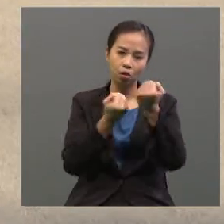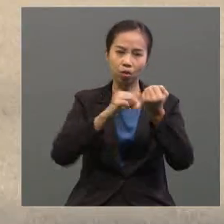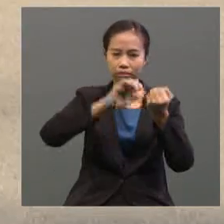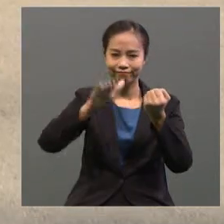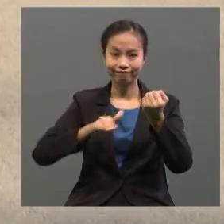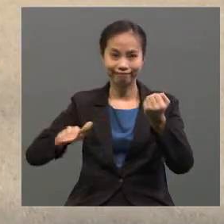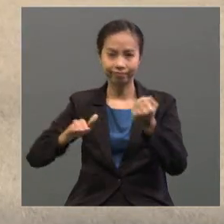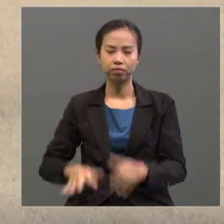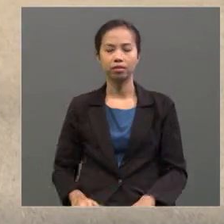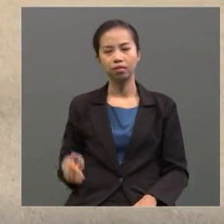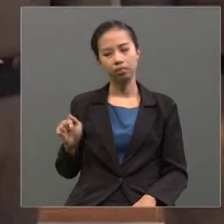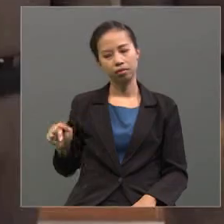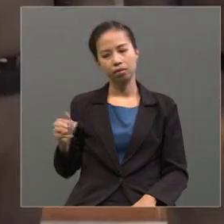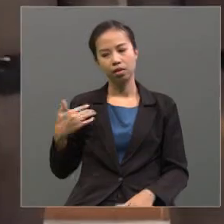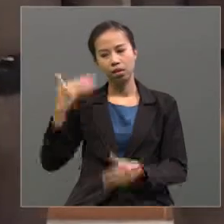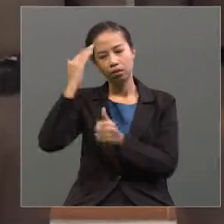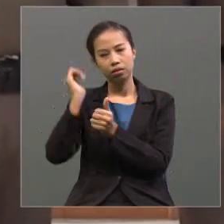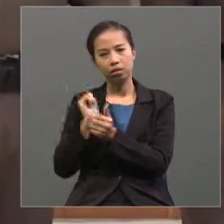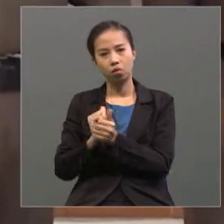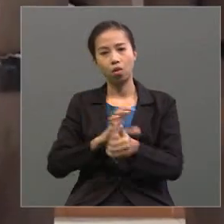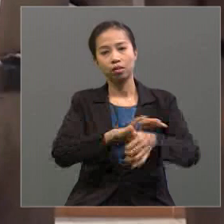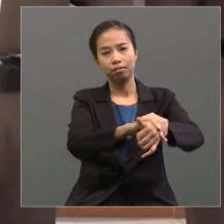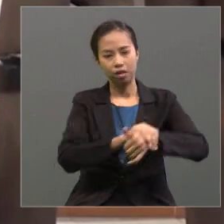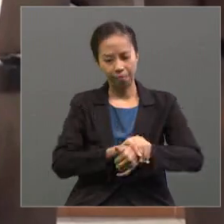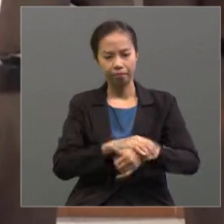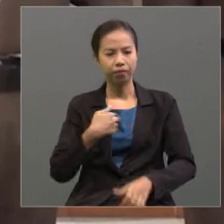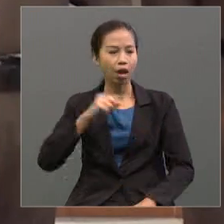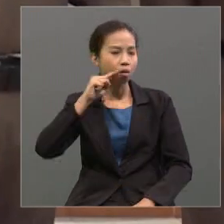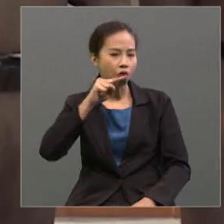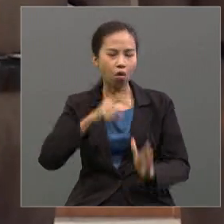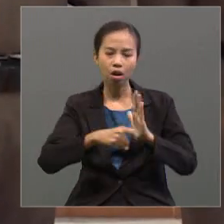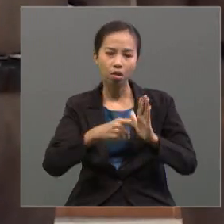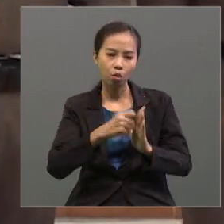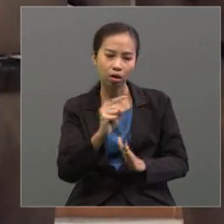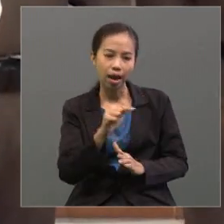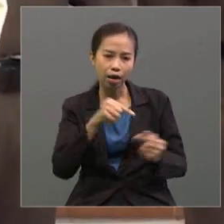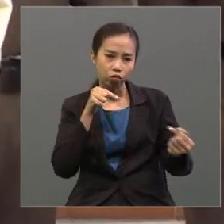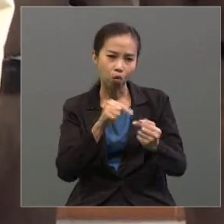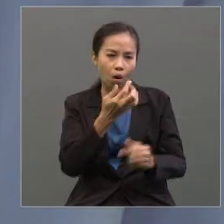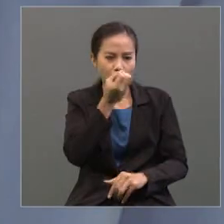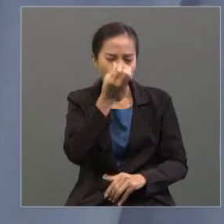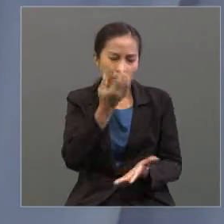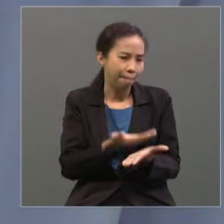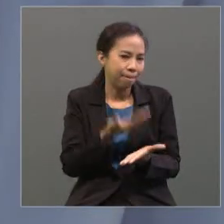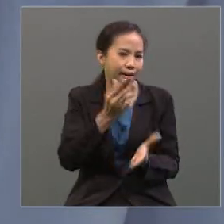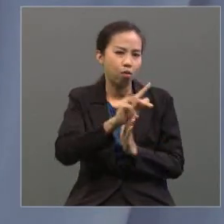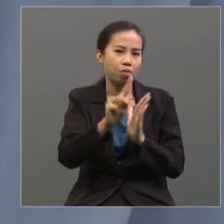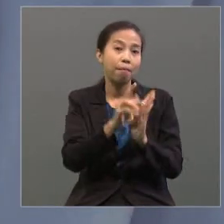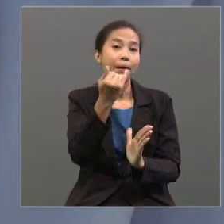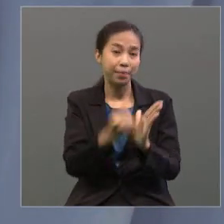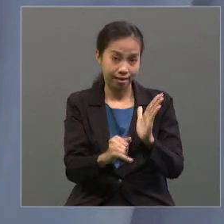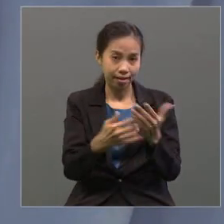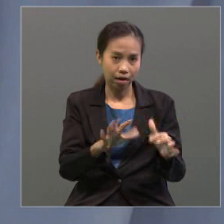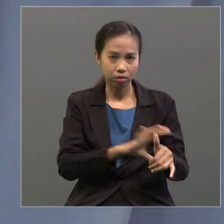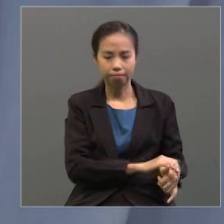คะชุดจับกุมแจ้งข้อกล่าวหาร่วมกันเรียกดอกเบี้ยเงินกู้เกินกว่าอัตราที่กฎหมายกำหนดและมีการส่งพนักงานสอบสวน